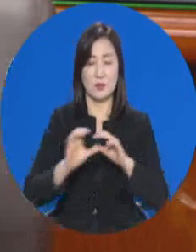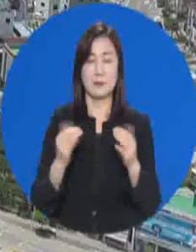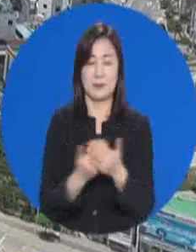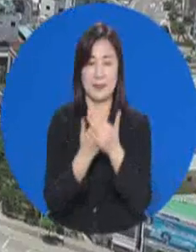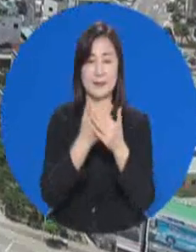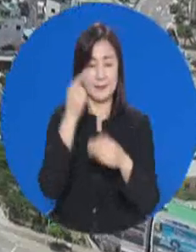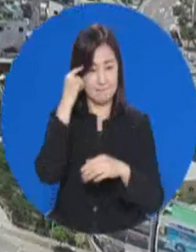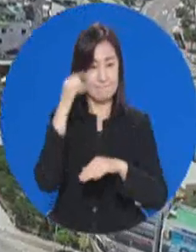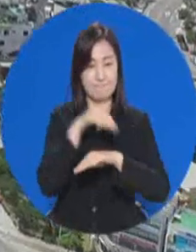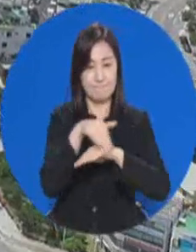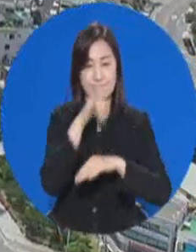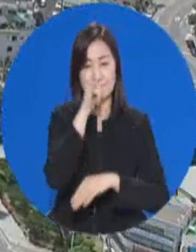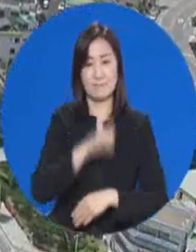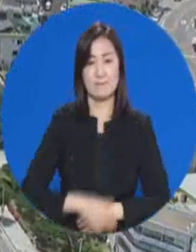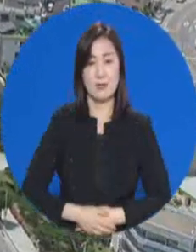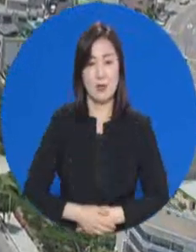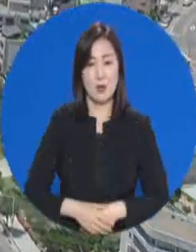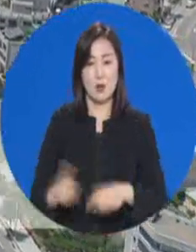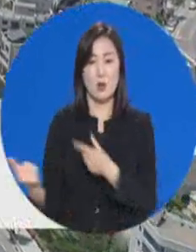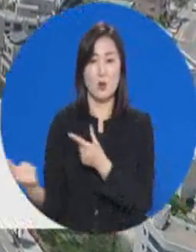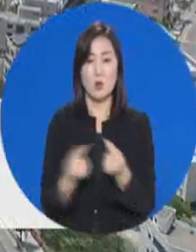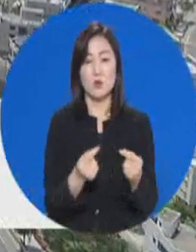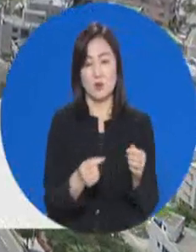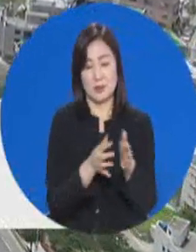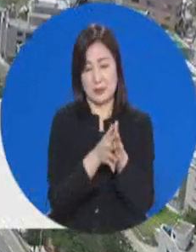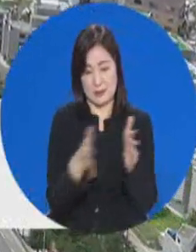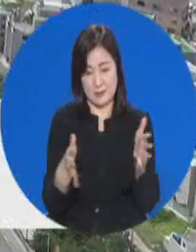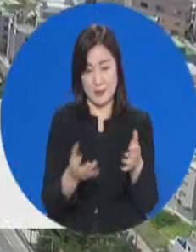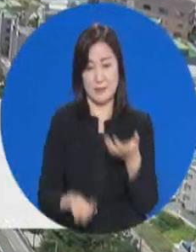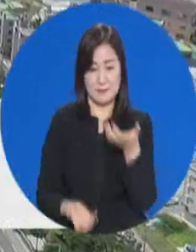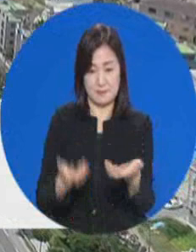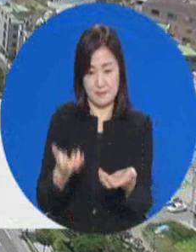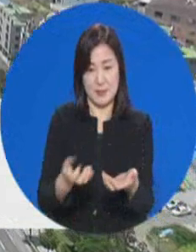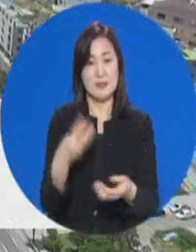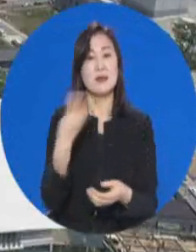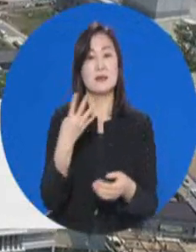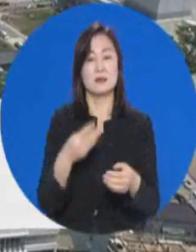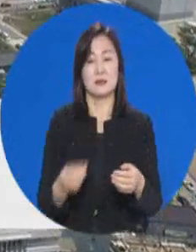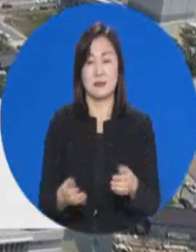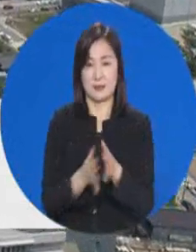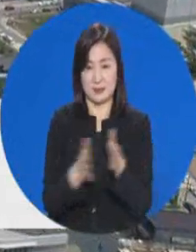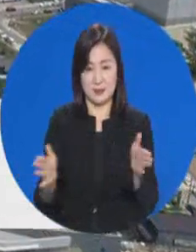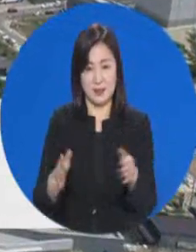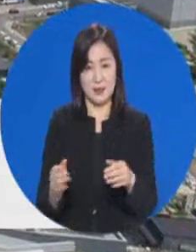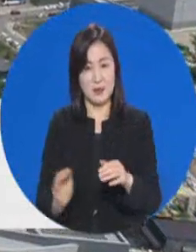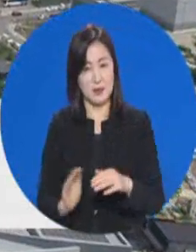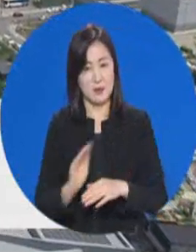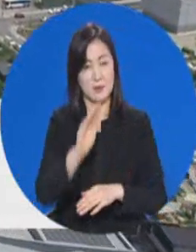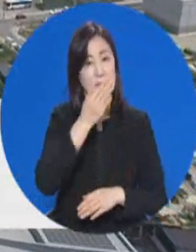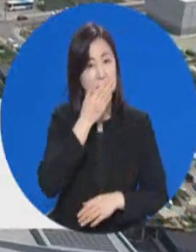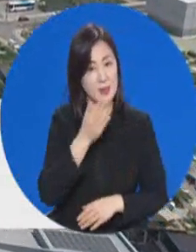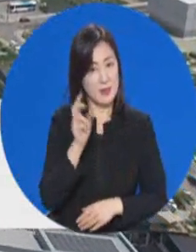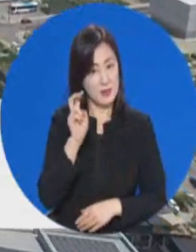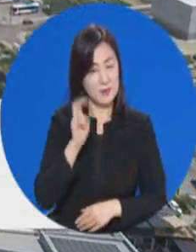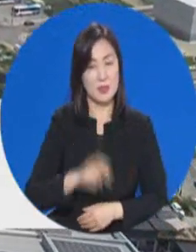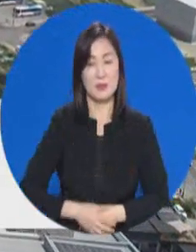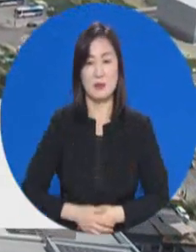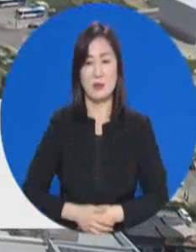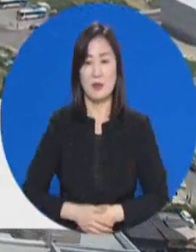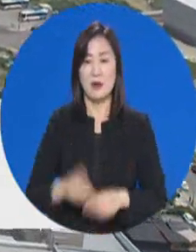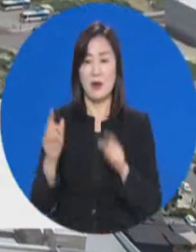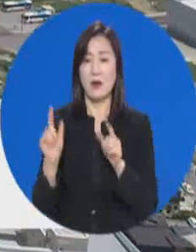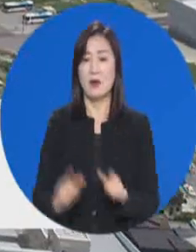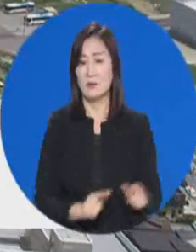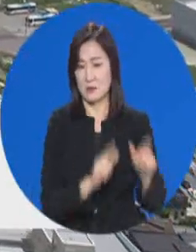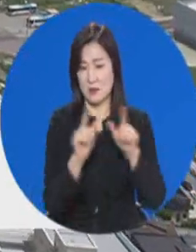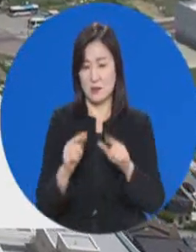있습니다. 내년부터 공동주택 4천여 세대에서 입주가 시작되는 등 반등의 여지를 남겨놓고 있지만 정주여건 개선이